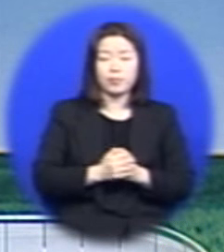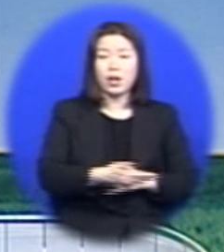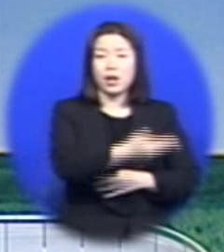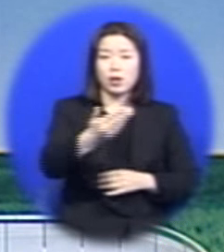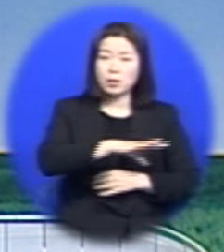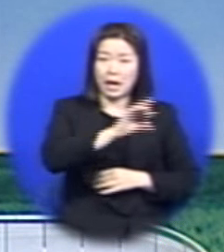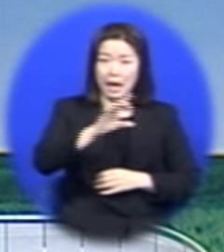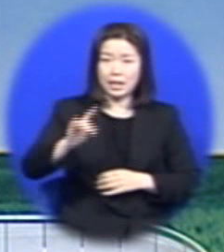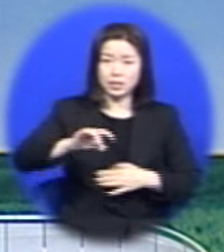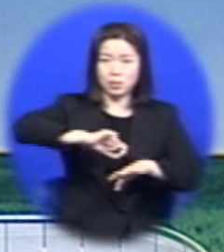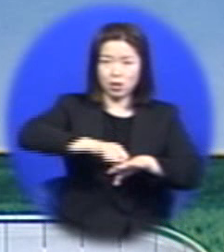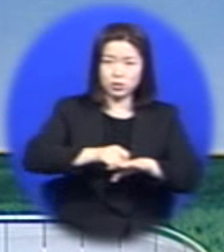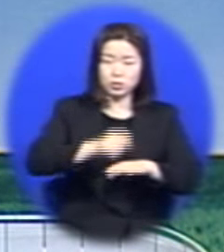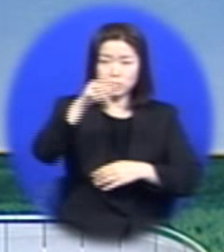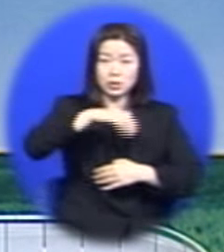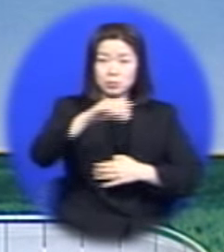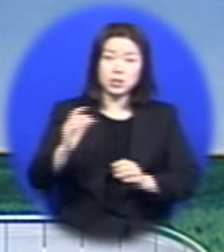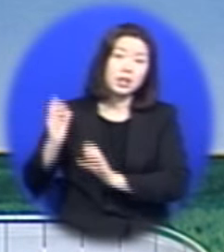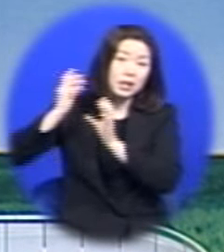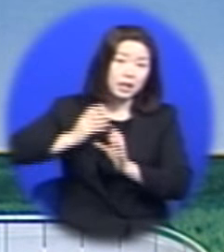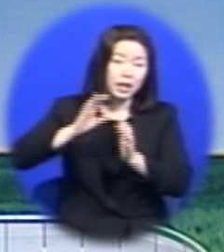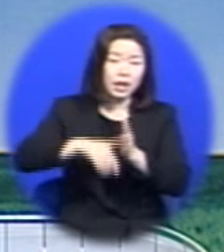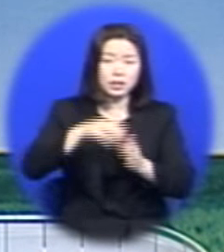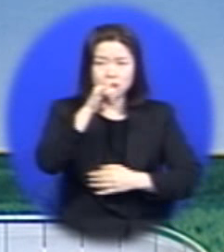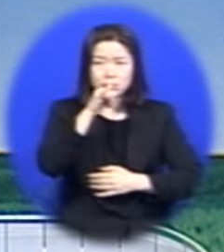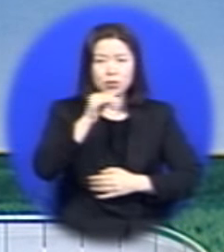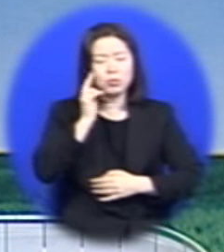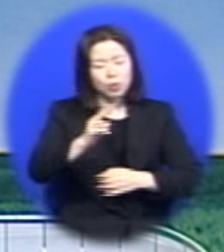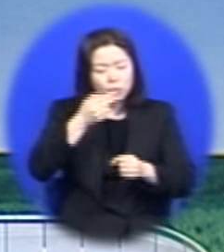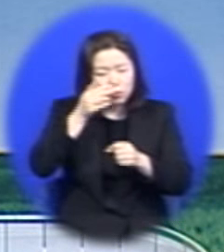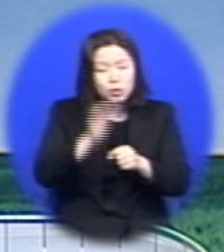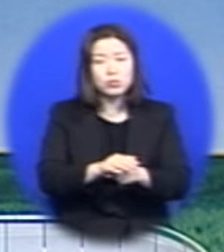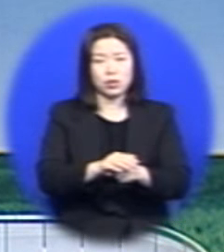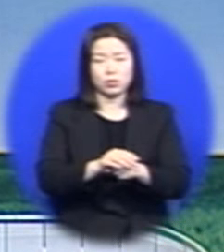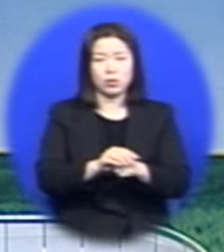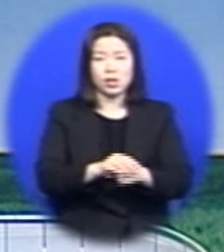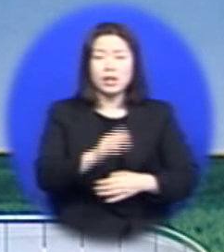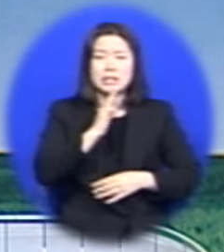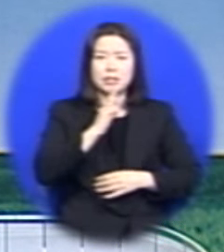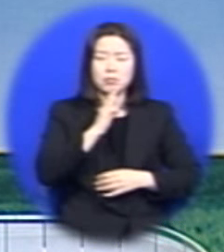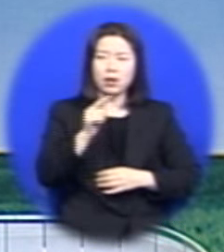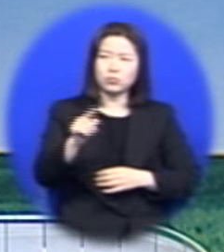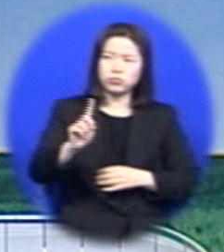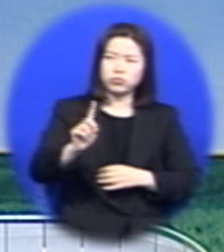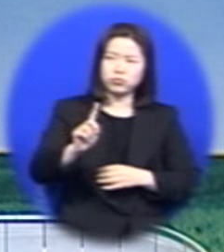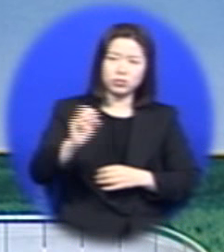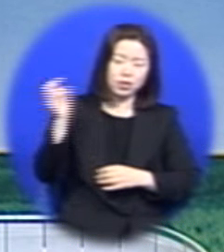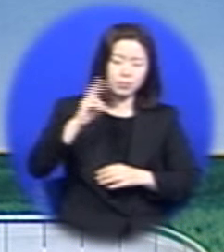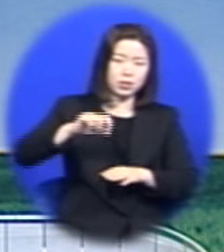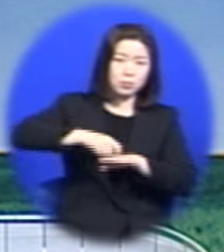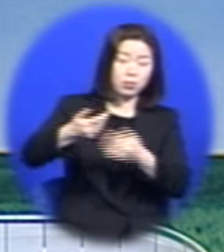여러분도 때때로 억지로 십자가를 질 때가 있습니다. 너무 억울하고 정말 봉변을 당한 심정일 때가